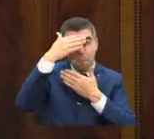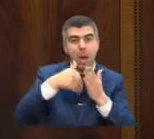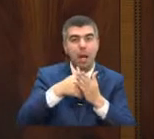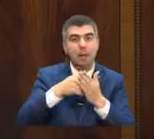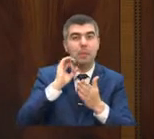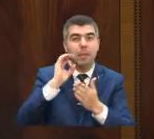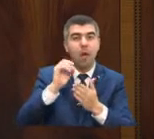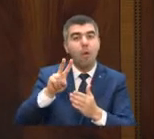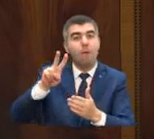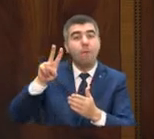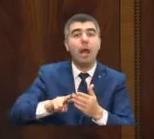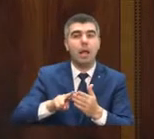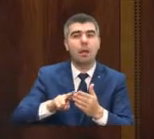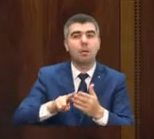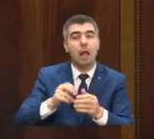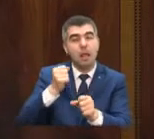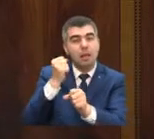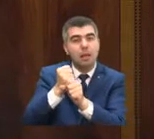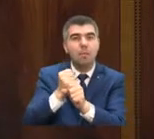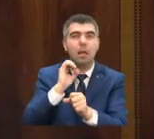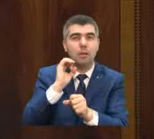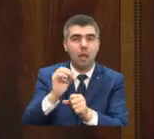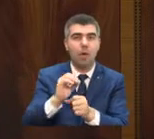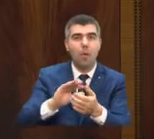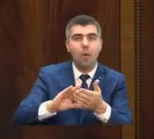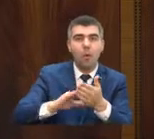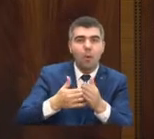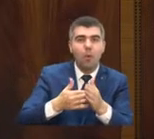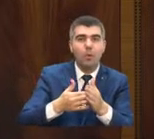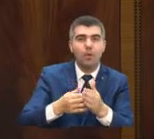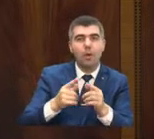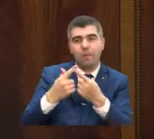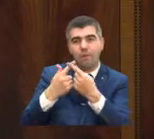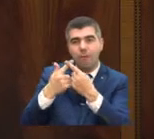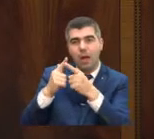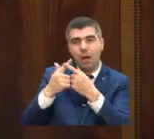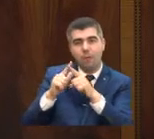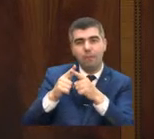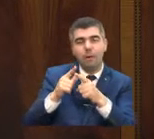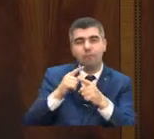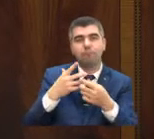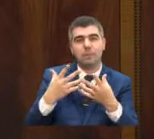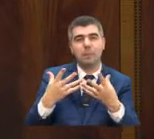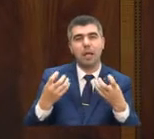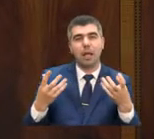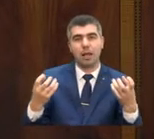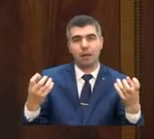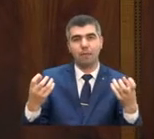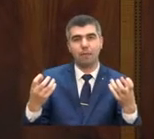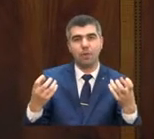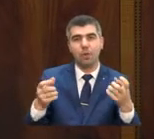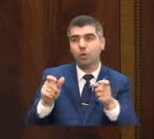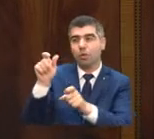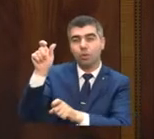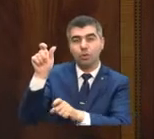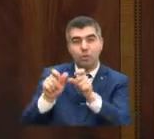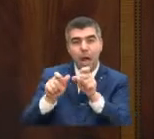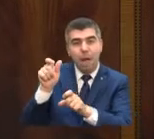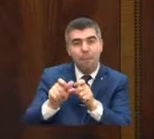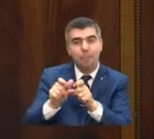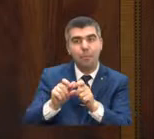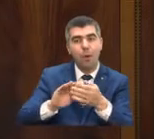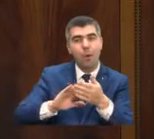في المناسبات، بل هو تجسيد للانتماء الحقيقي والكامل إلى بلد وشعب بماضيه